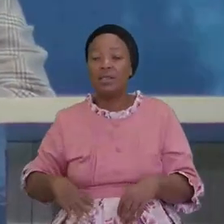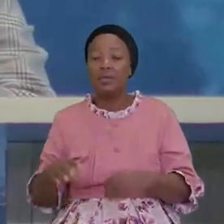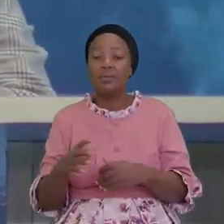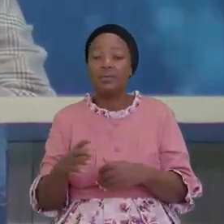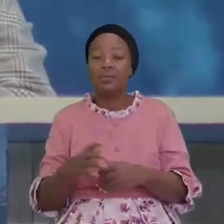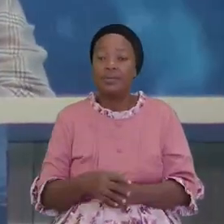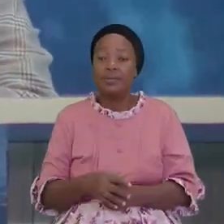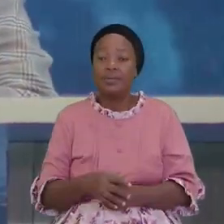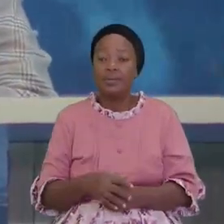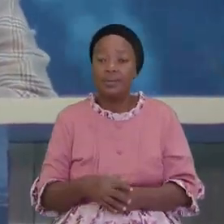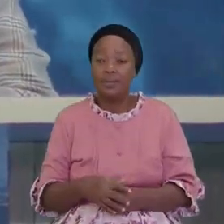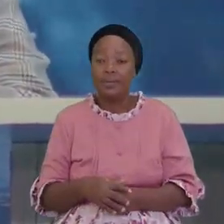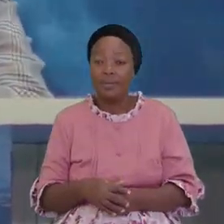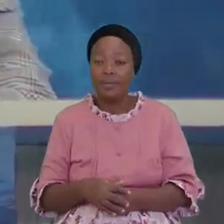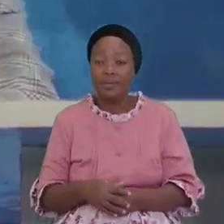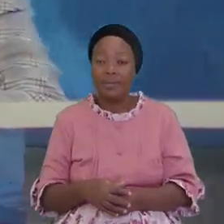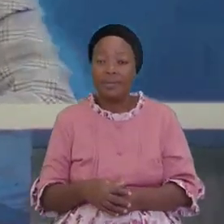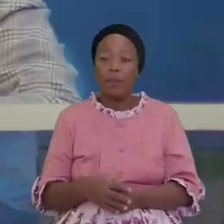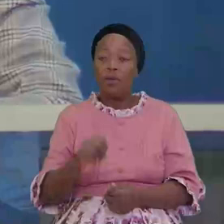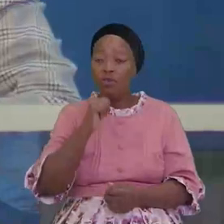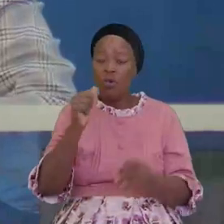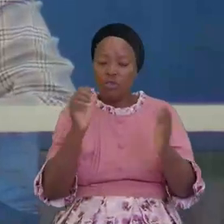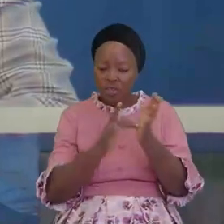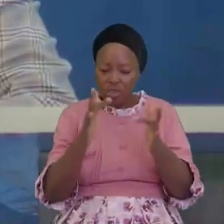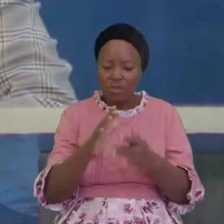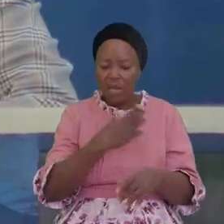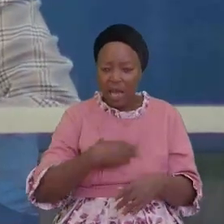De tout ton cœur, si tu crois en Christ,